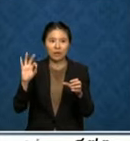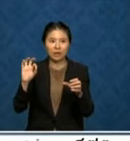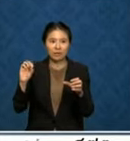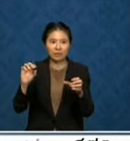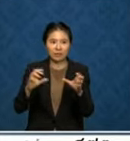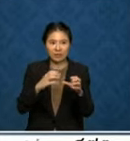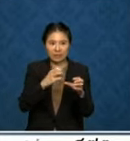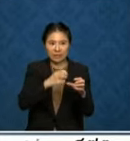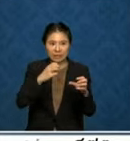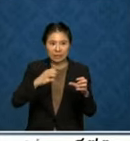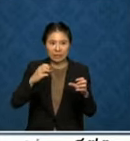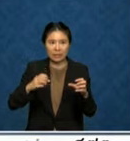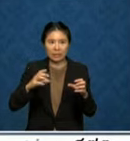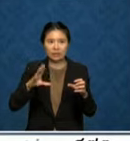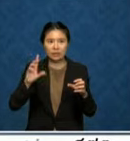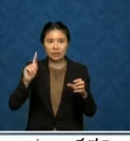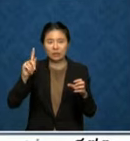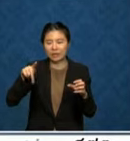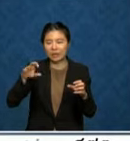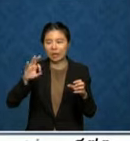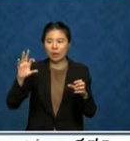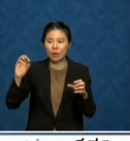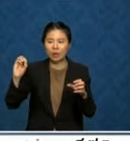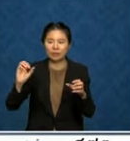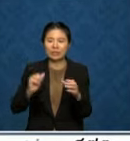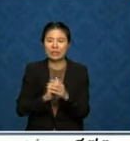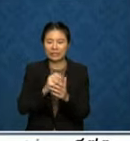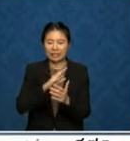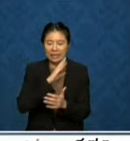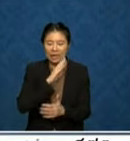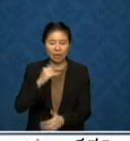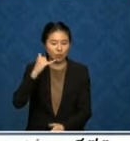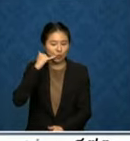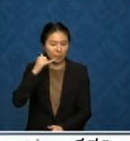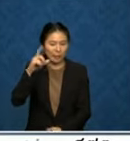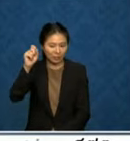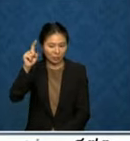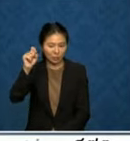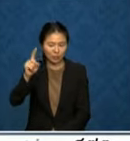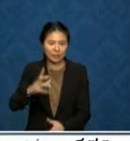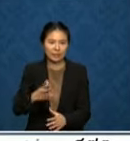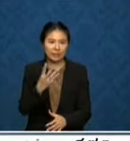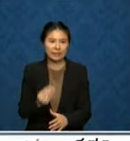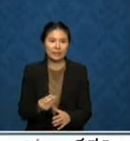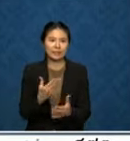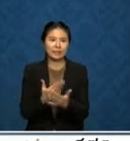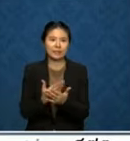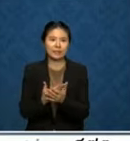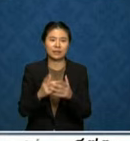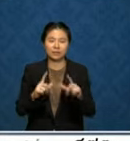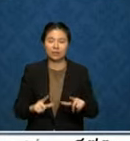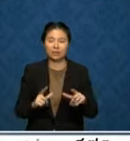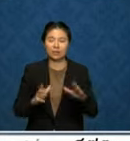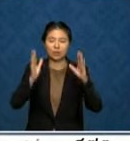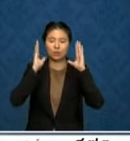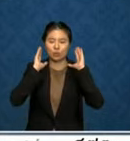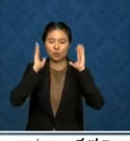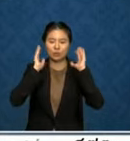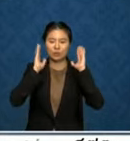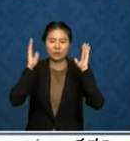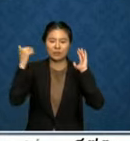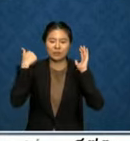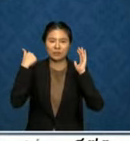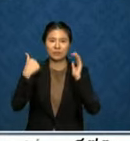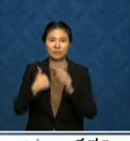ป๋อง 1,990 ถ้าโทรมาภายใน10นาทีอาจจะเหลือ990นะแล้วก็จะชอบโฆษณานะฮะ